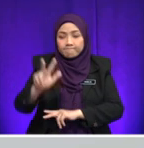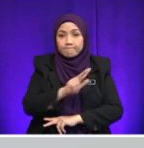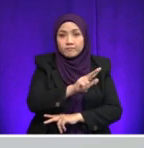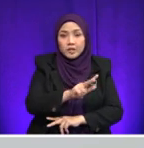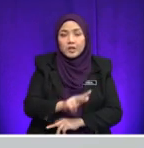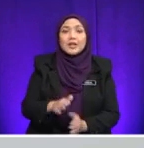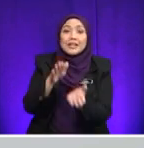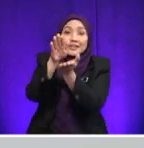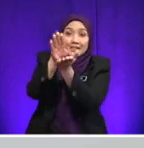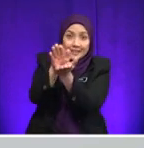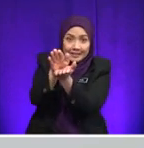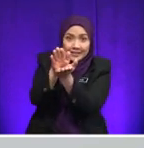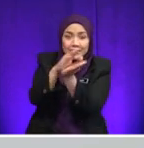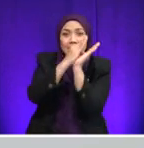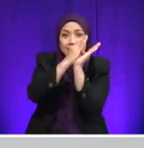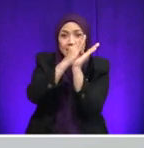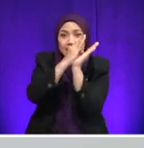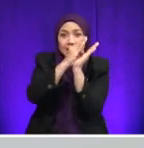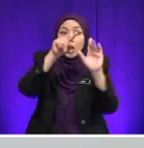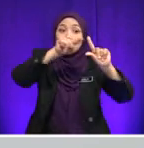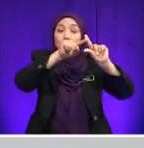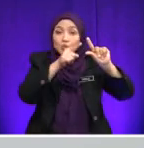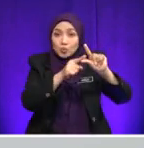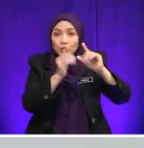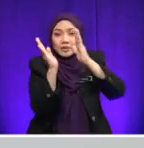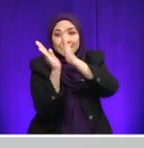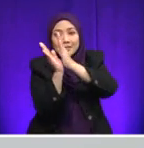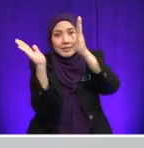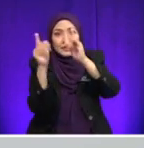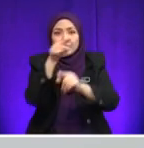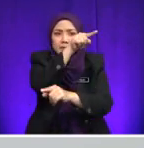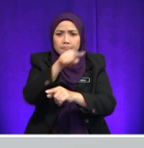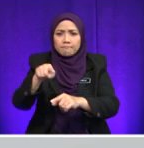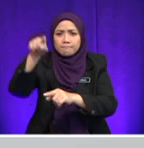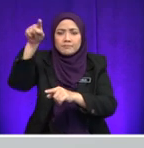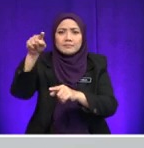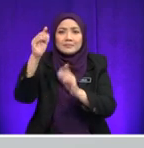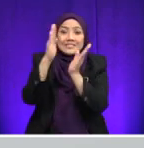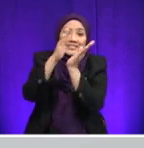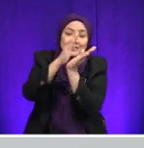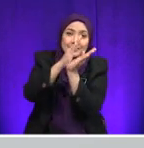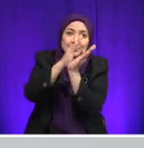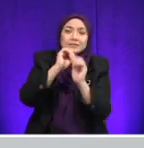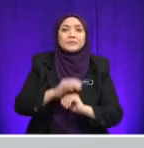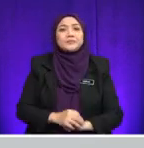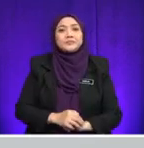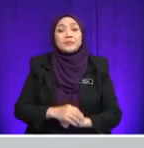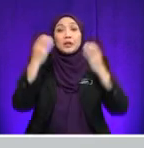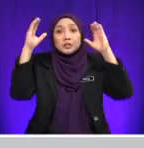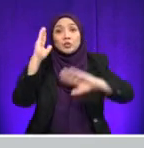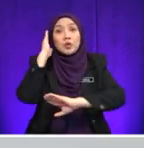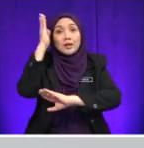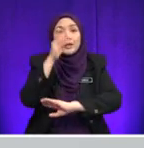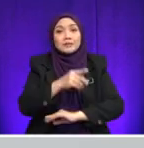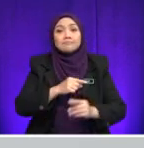tirus Oke dan kita juga akan melukis satu garis daripada